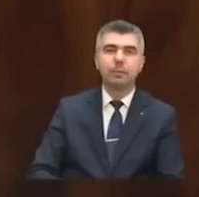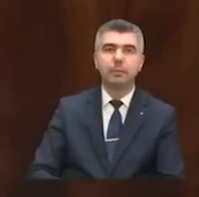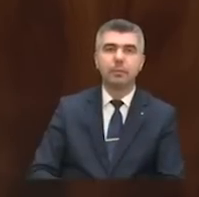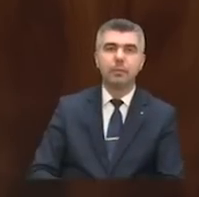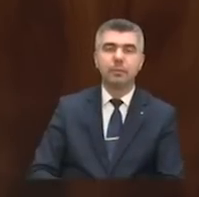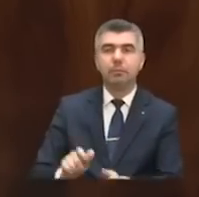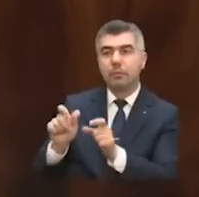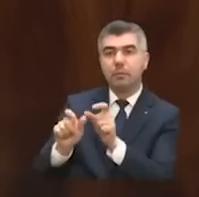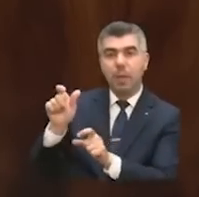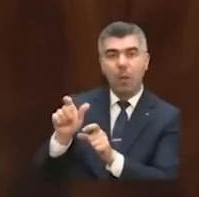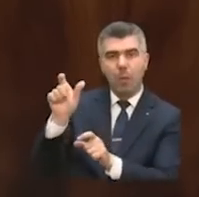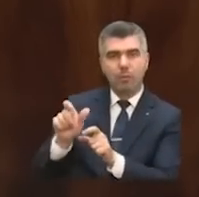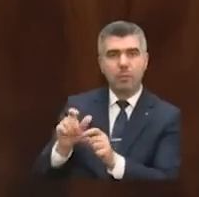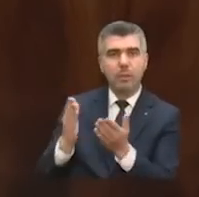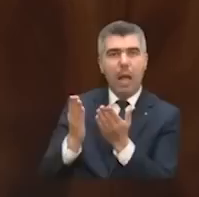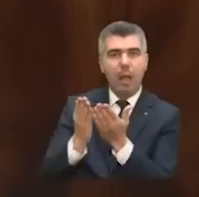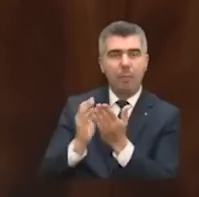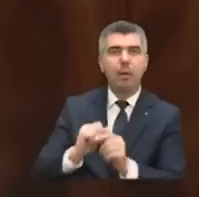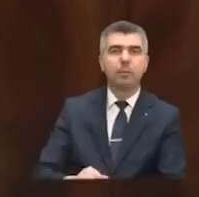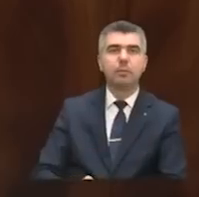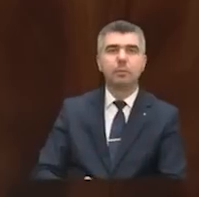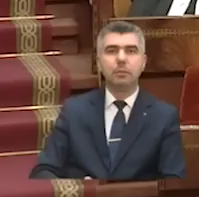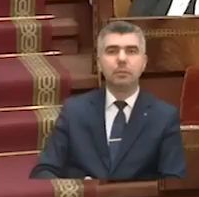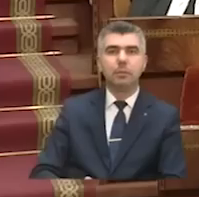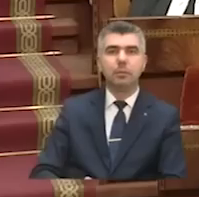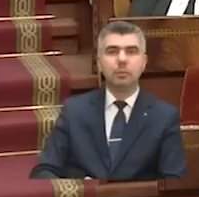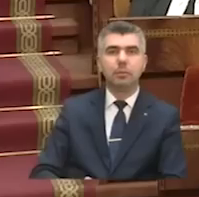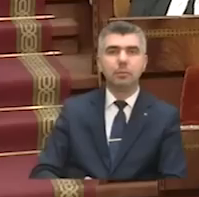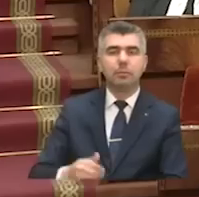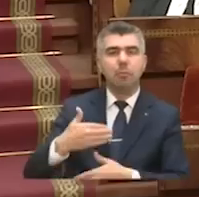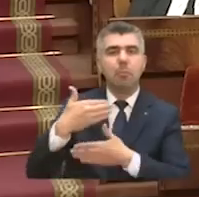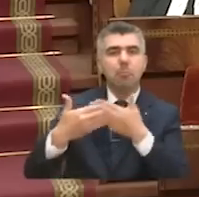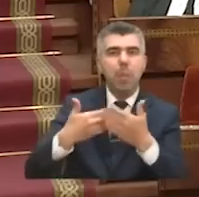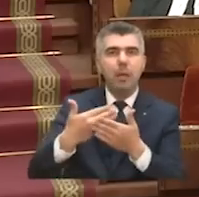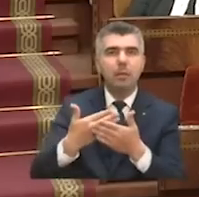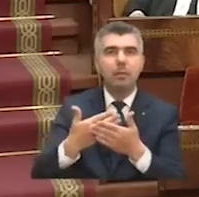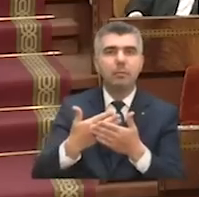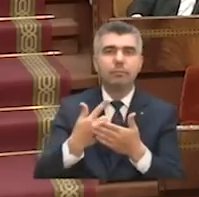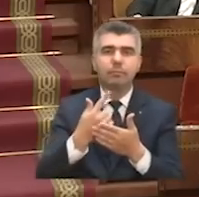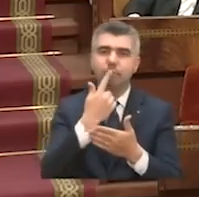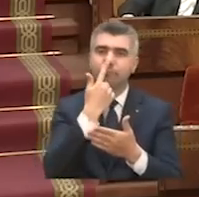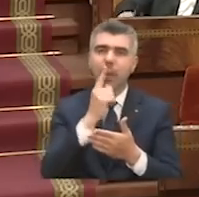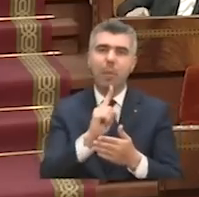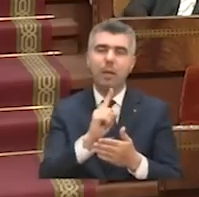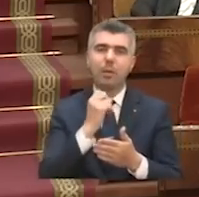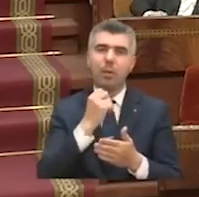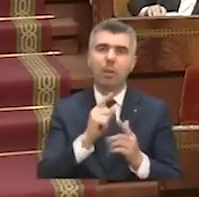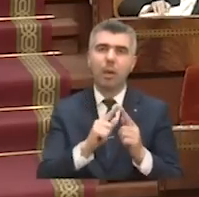هذا السيد هذا من بعد ما قدرش يكمل لان ما عجبوش هذوك